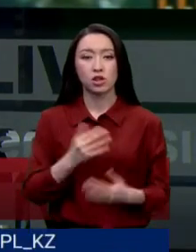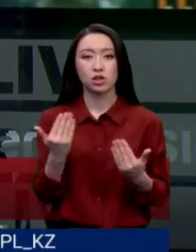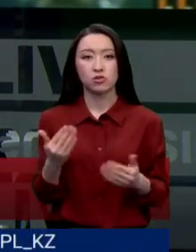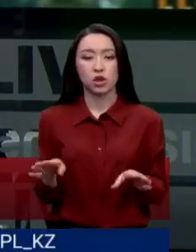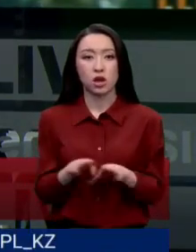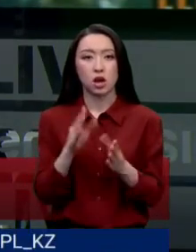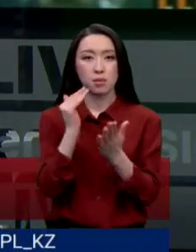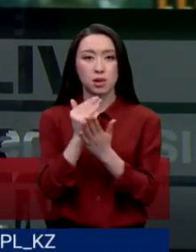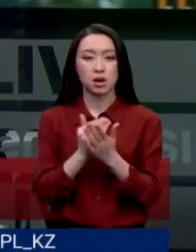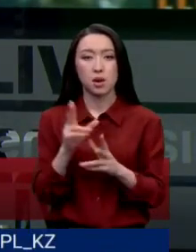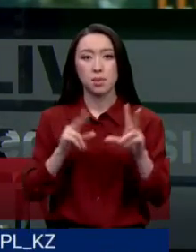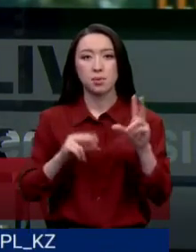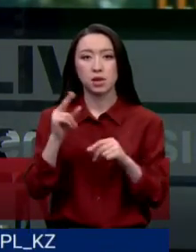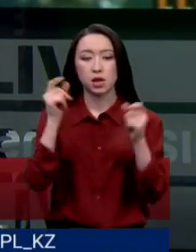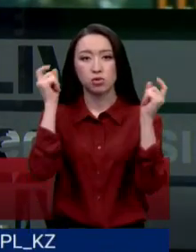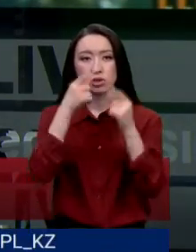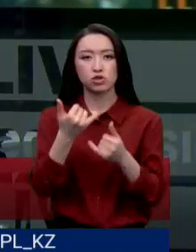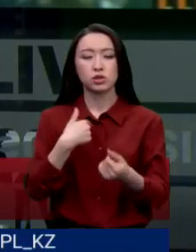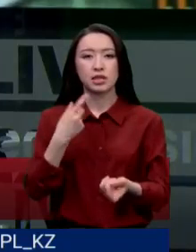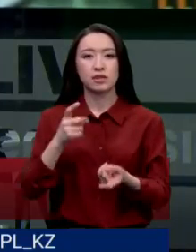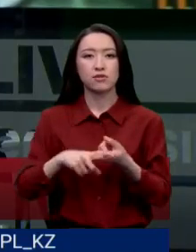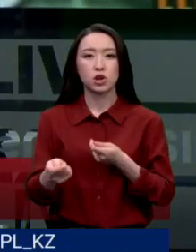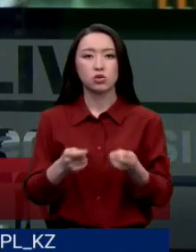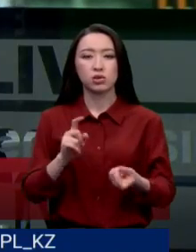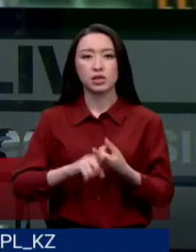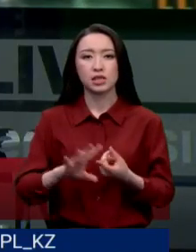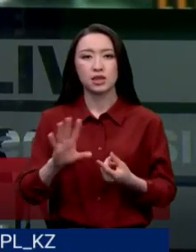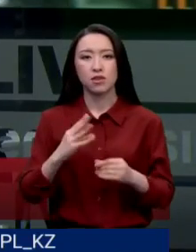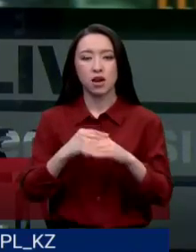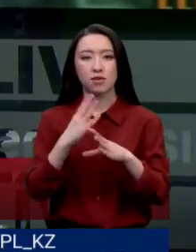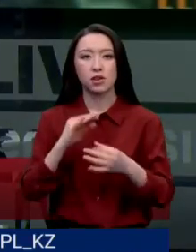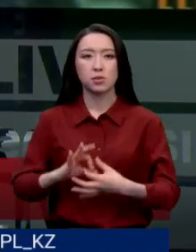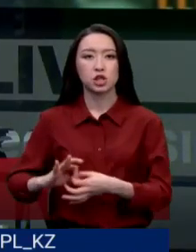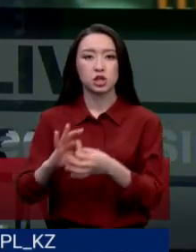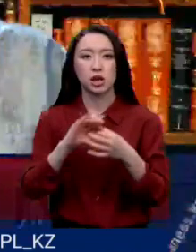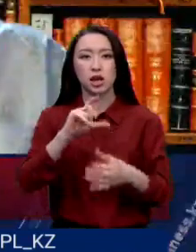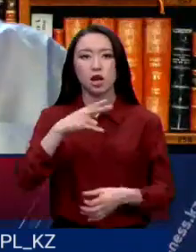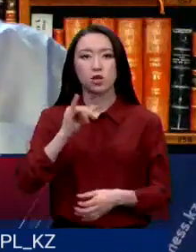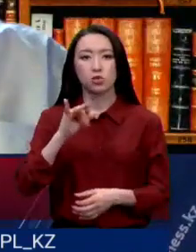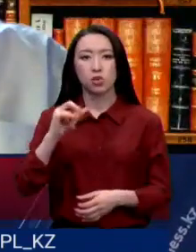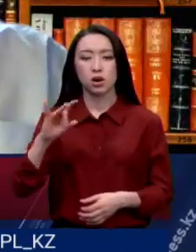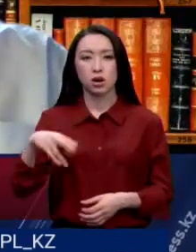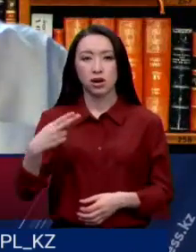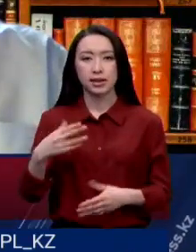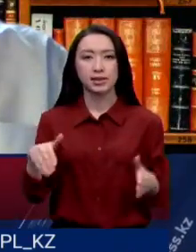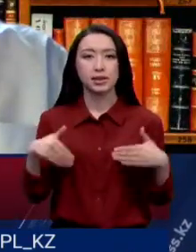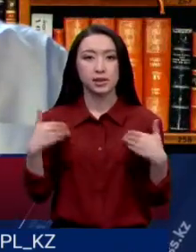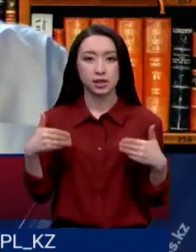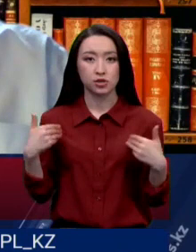программа? Попытаемся разобраться. С нами на связи руководитель Независимого автомобильного союза Эдуард Эдоков. Эдуард,